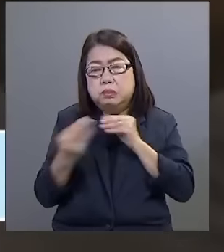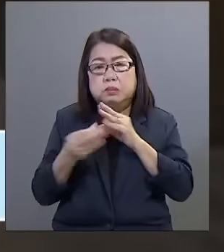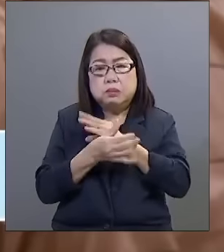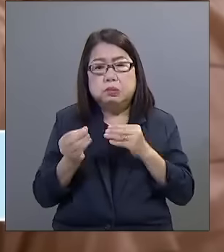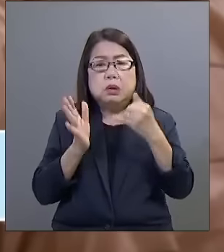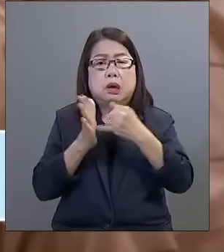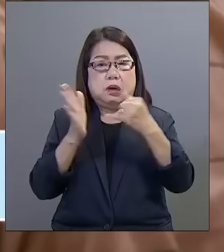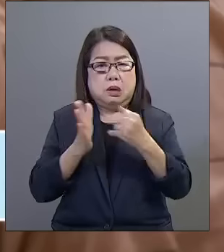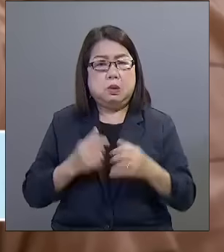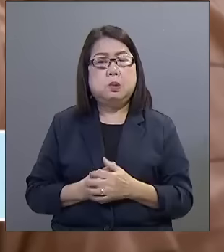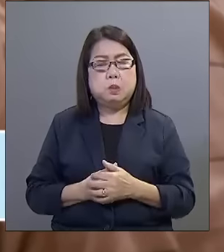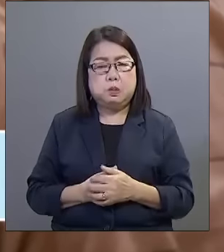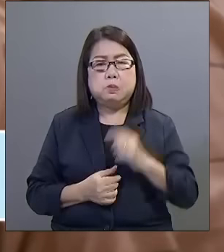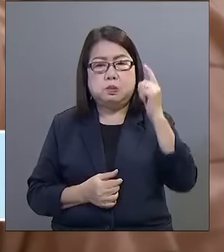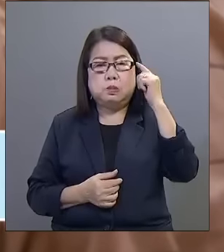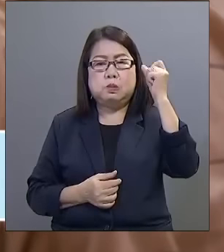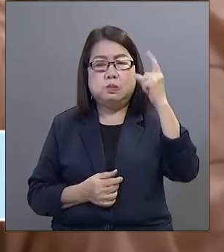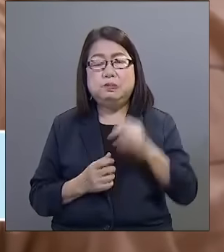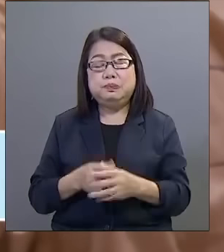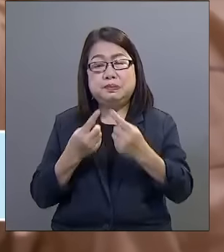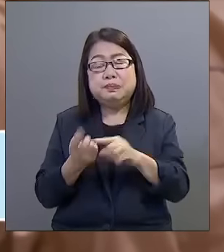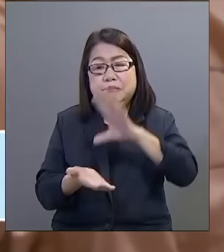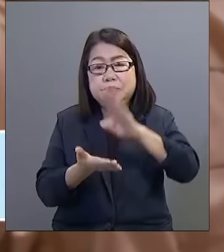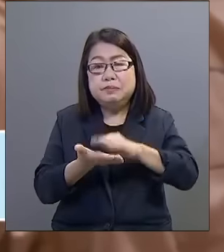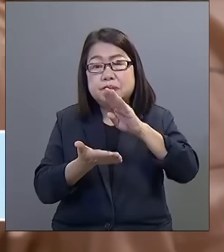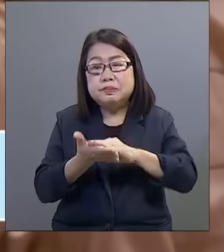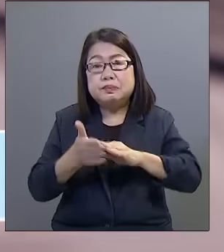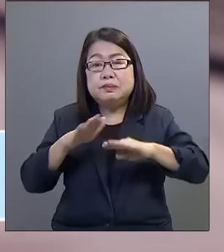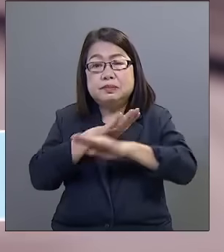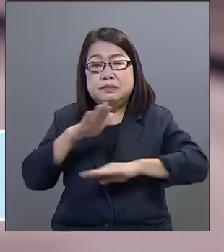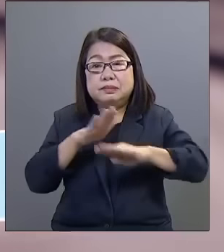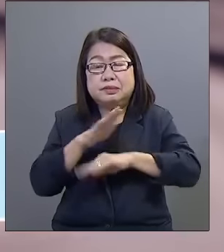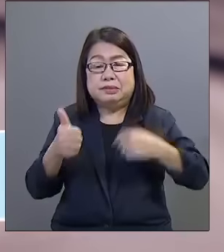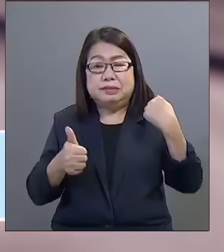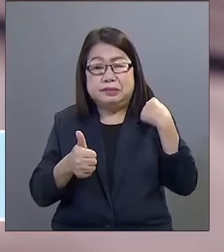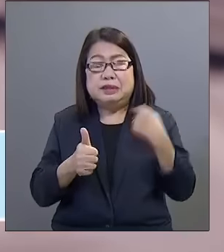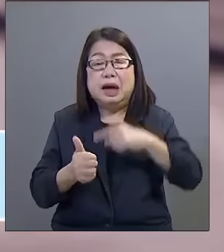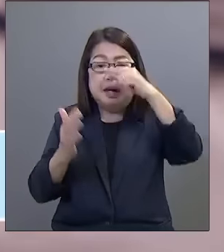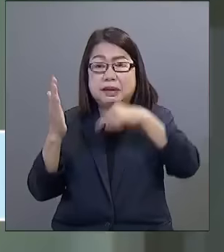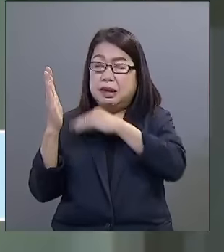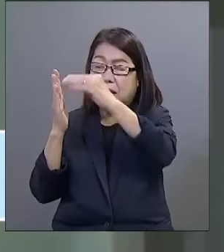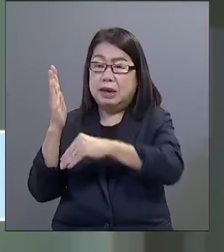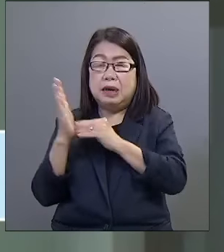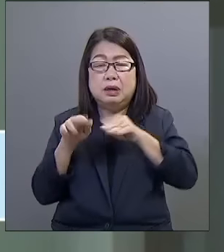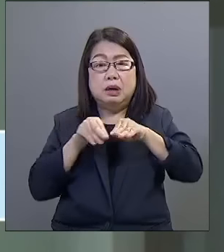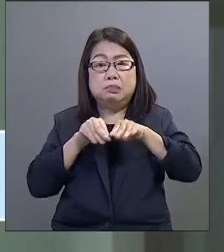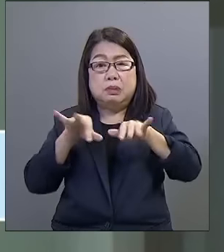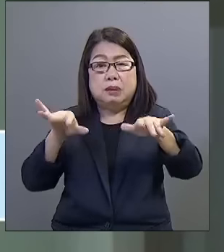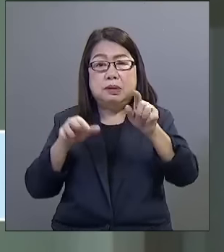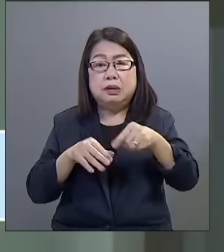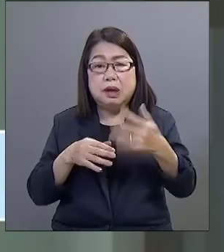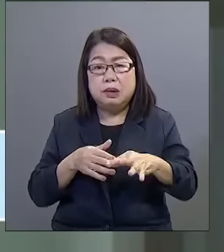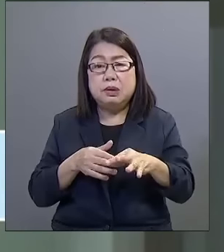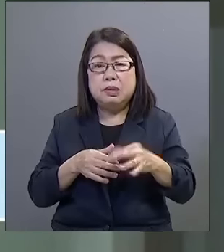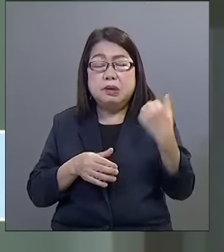ครับ ค่ะนะทีนี้นะคะจากข้อมูลในเรื่องของการแพร่ระบาดในประเทศไทยนะวันนี้นะคะอาจารย์คะมี